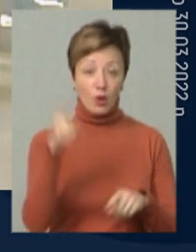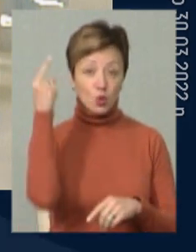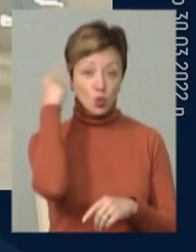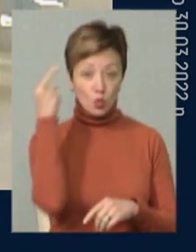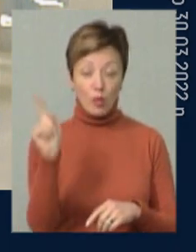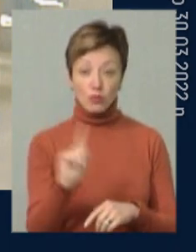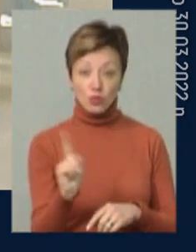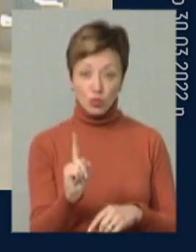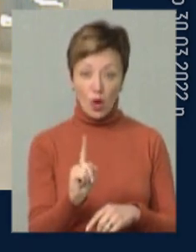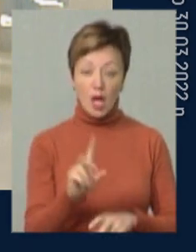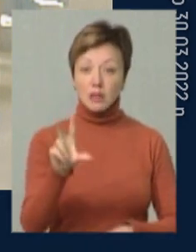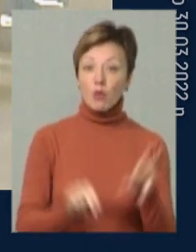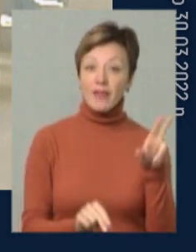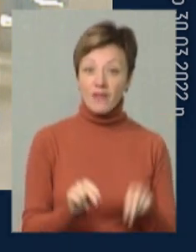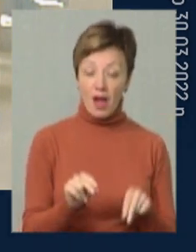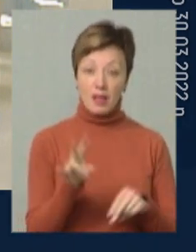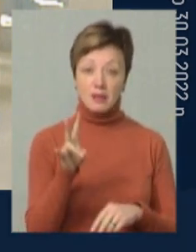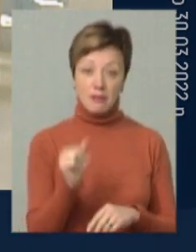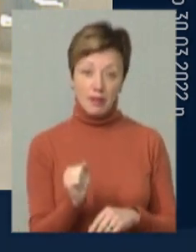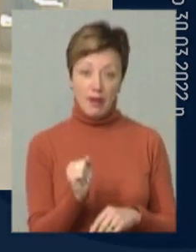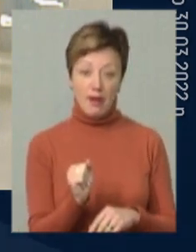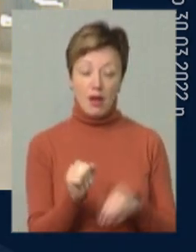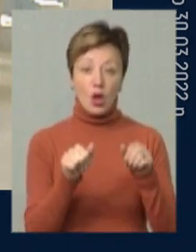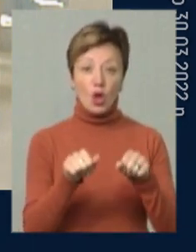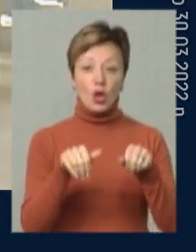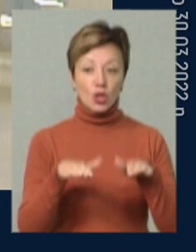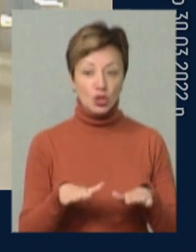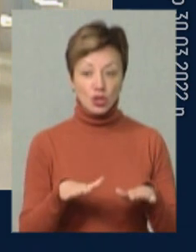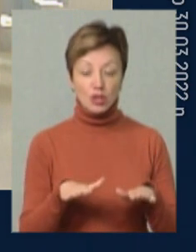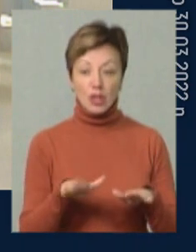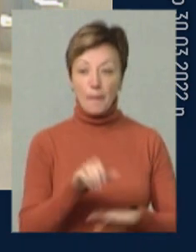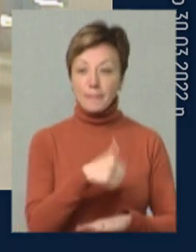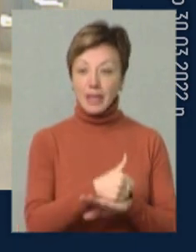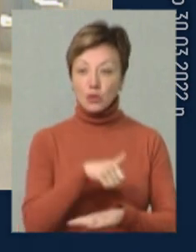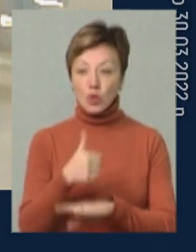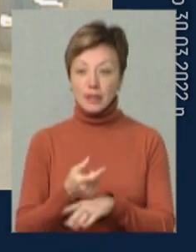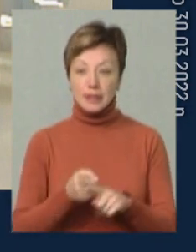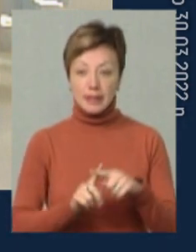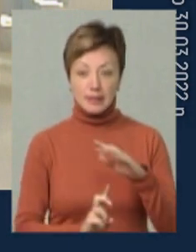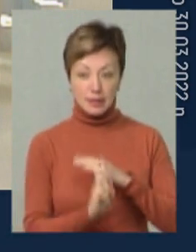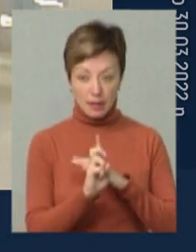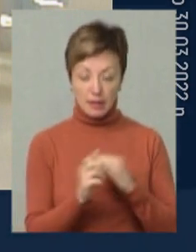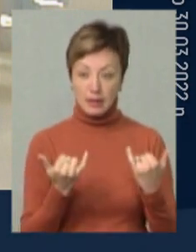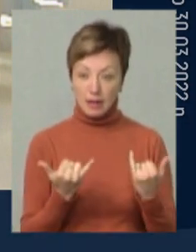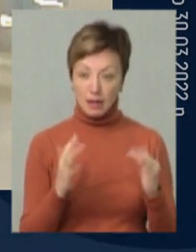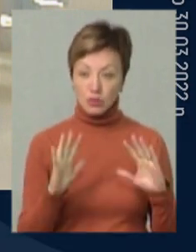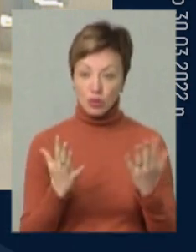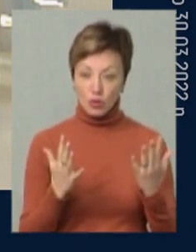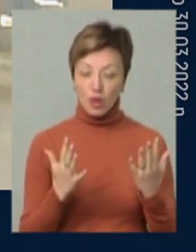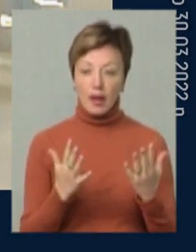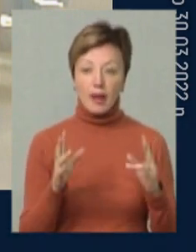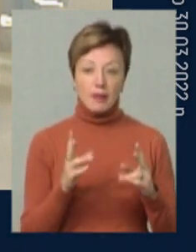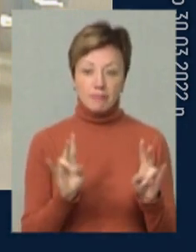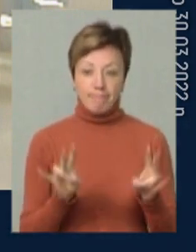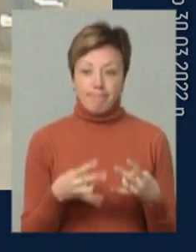що сподіватися на рішення предстоятелів цієї церкви на дану секунду, на даний момент, напевно,